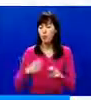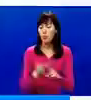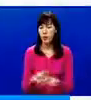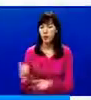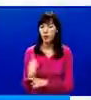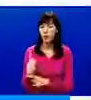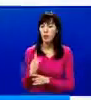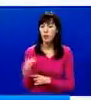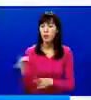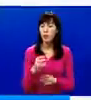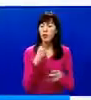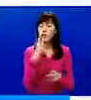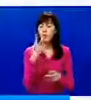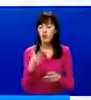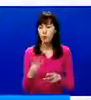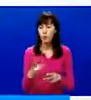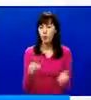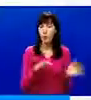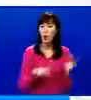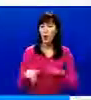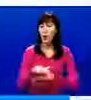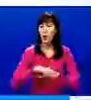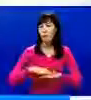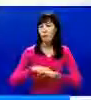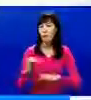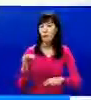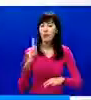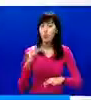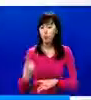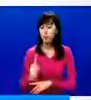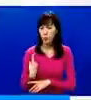и смотреть за массовыми купаниями. Также будут дежурить наши